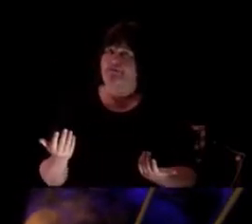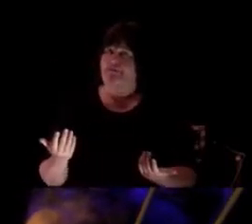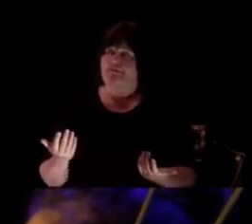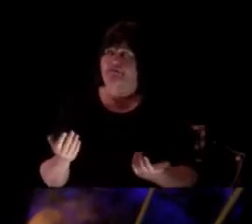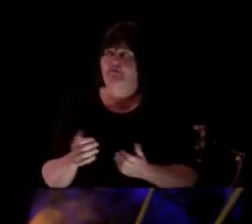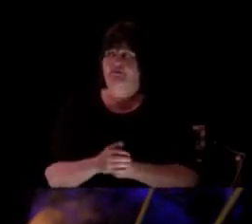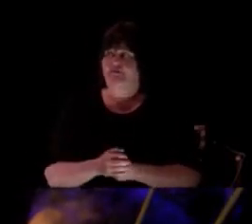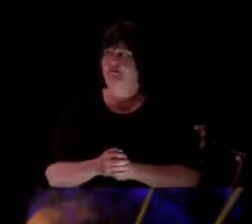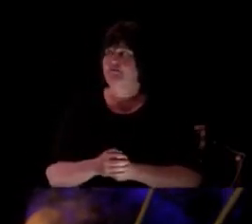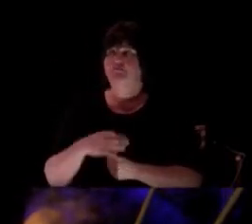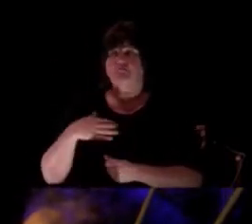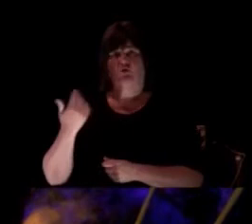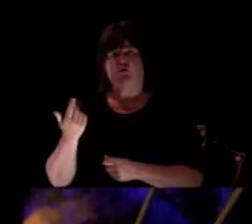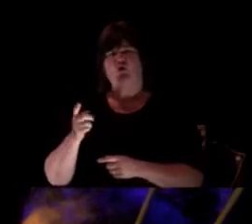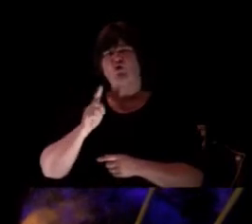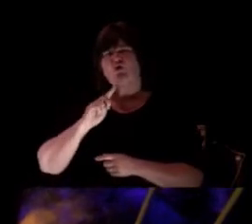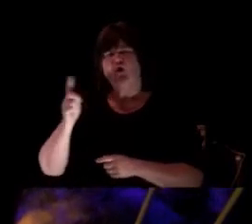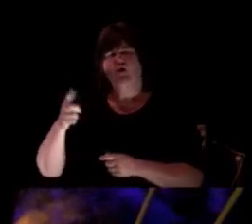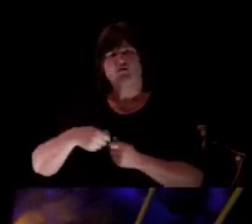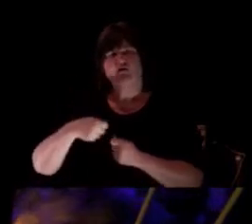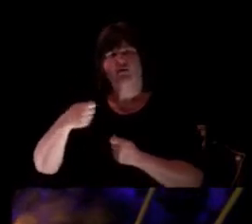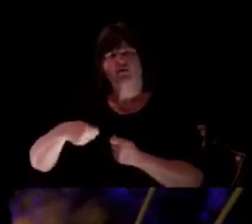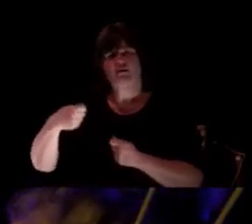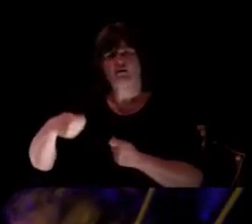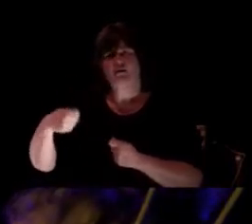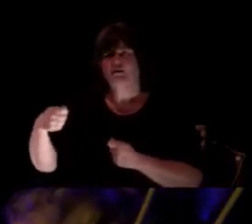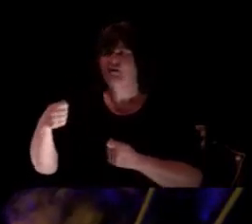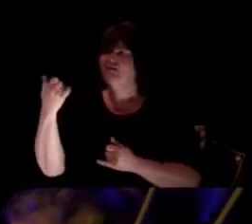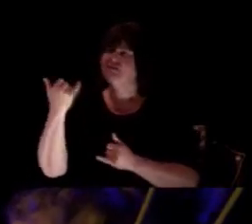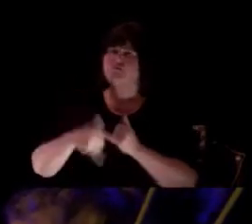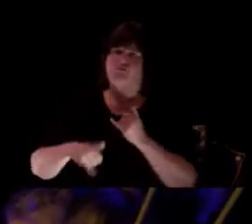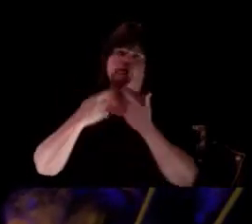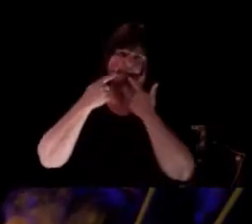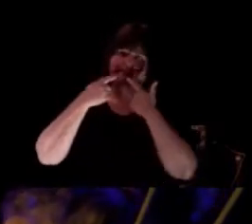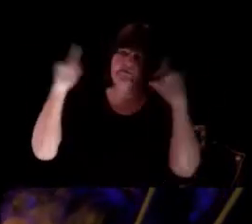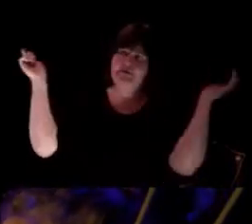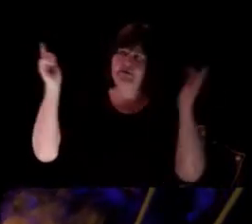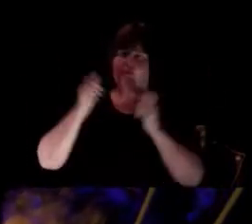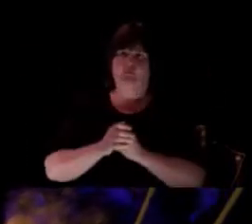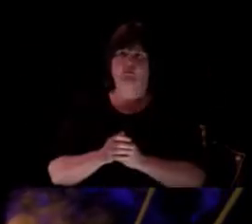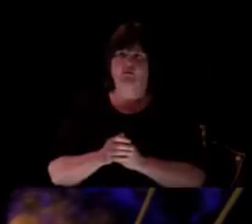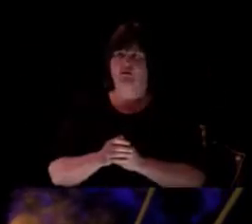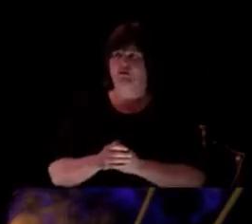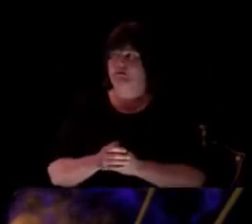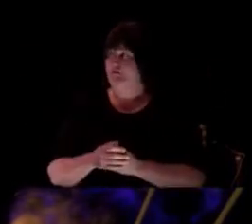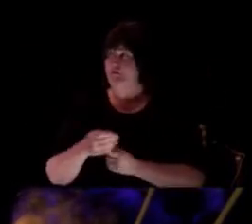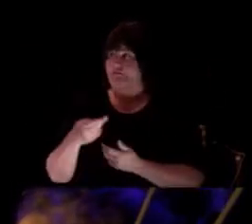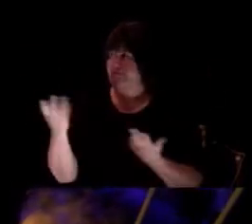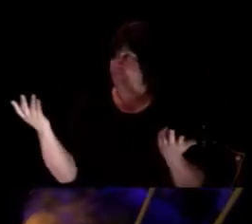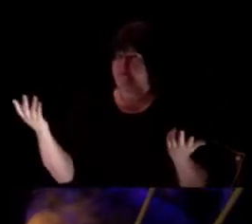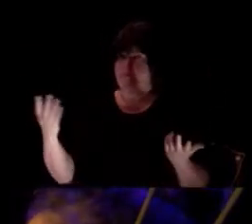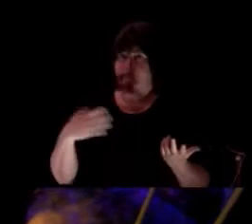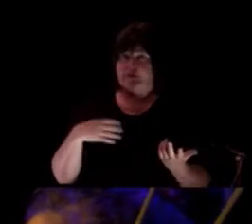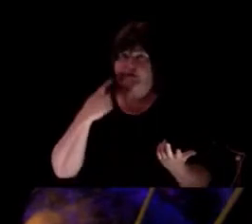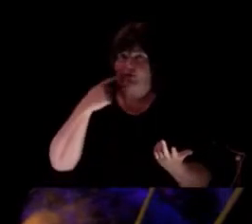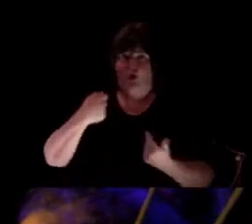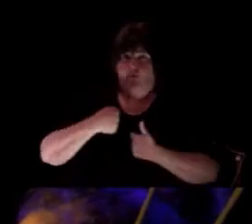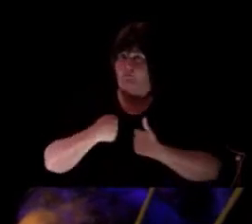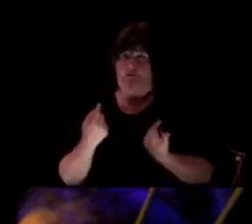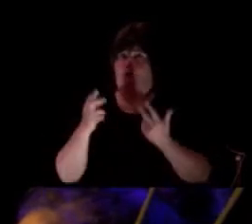når det går så og så lenge, så til slutt så gir man opp. For man blir ikke hørt uansett. Og da blir man bare stille.